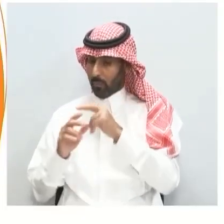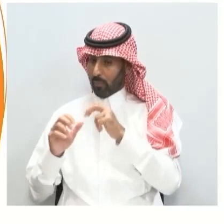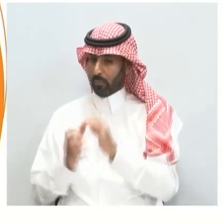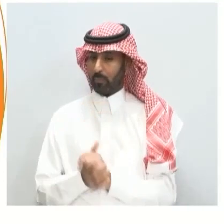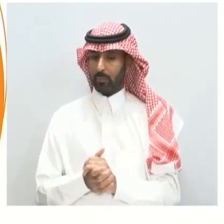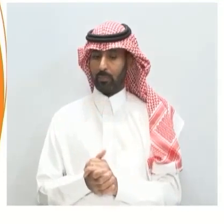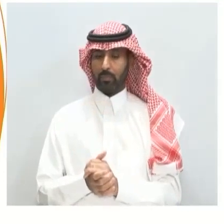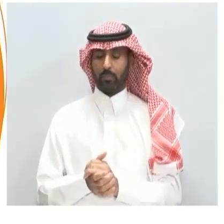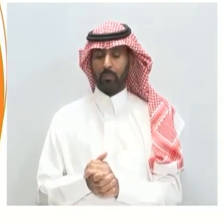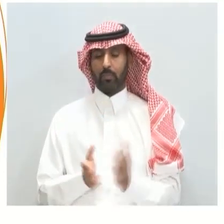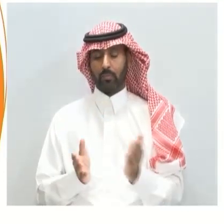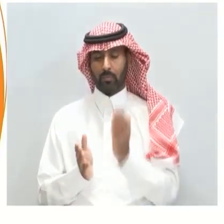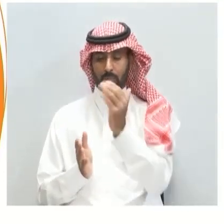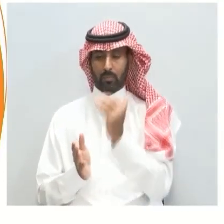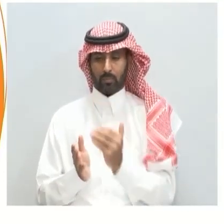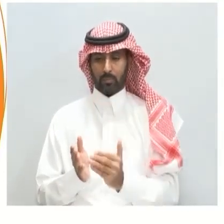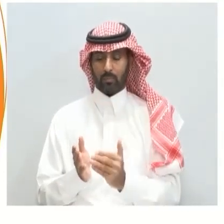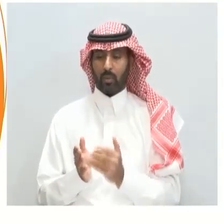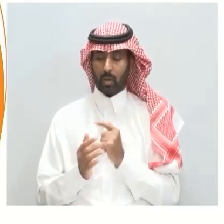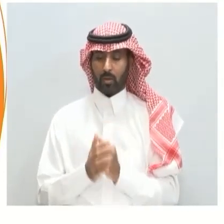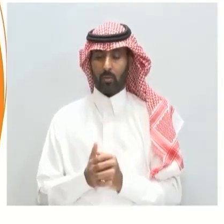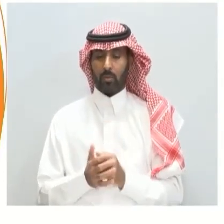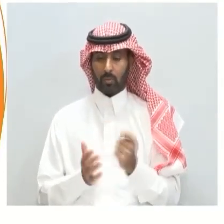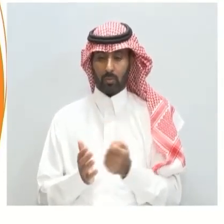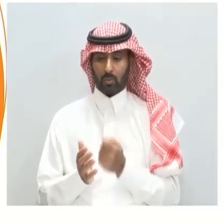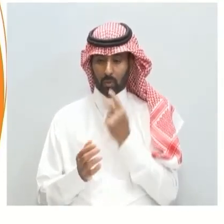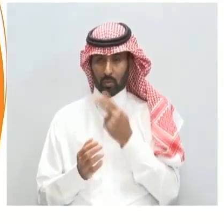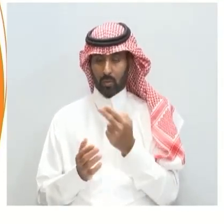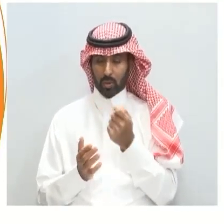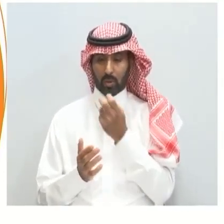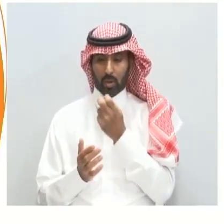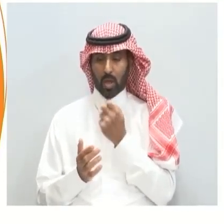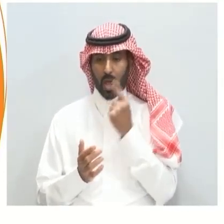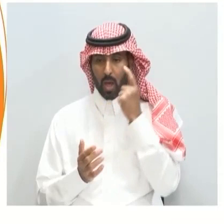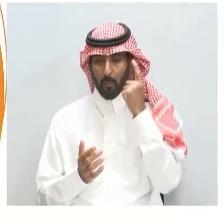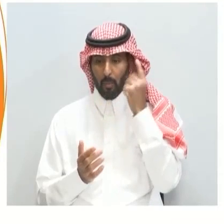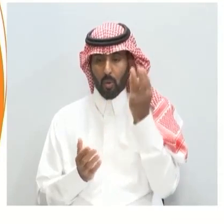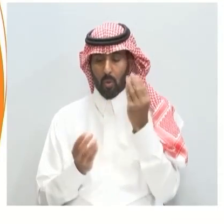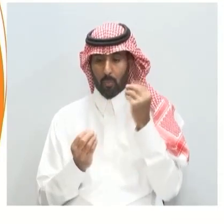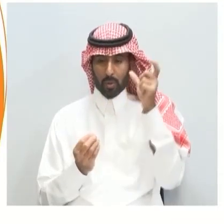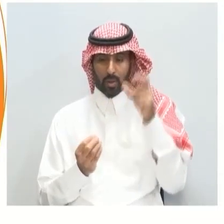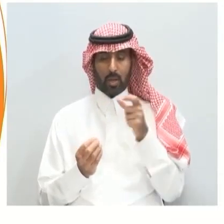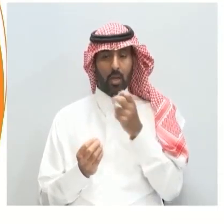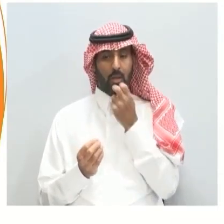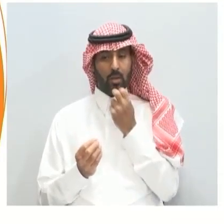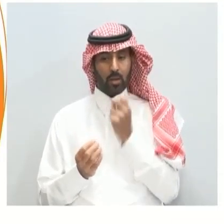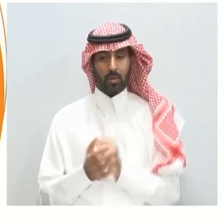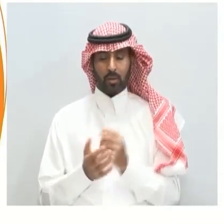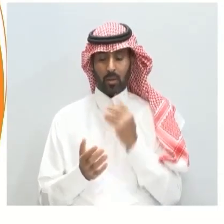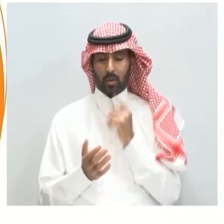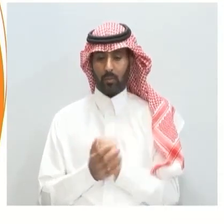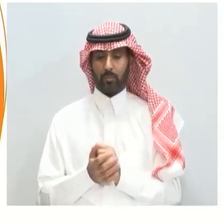العلم اذا هذا هو واضع هذا العلم الذي هو علم علوم القران الكريم وذكرنا ان اشملهم هو الكتاب الاخير